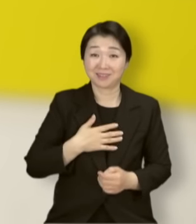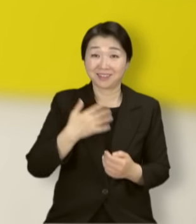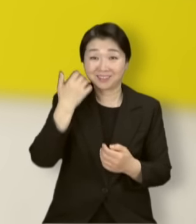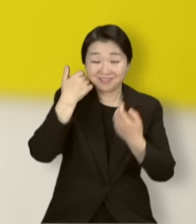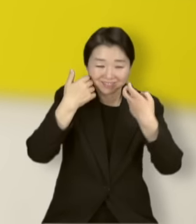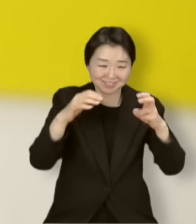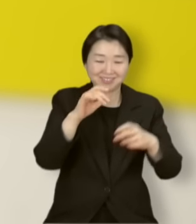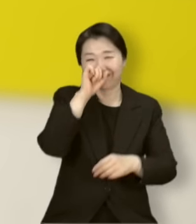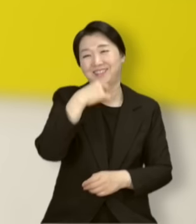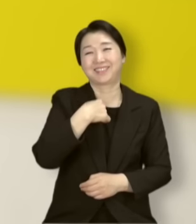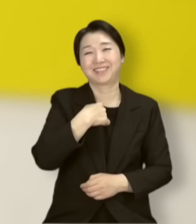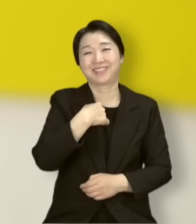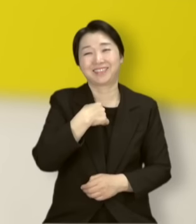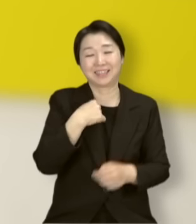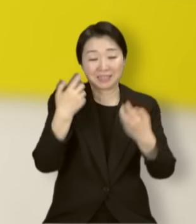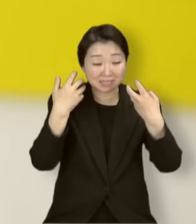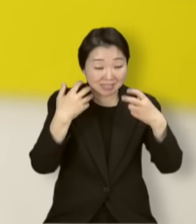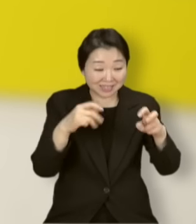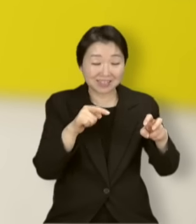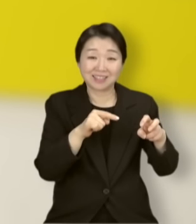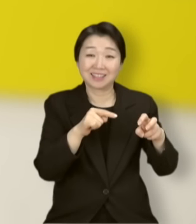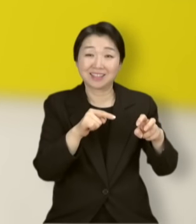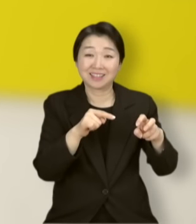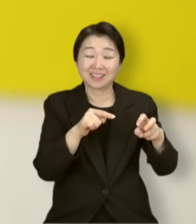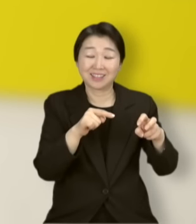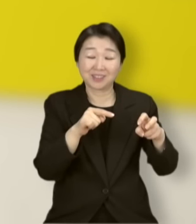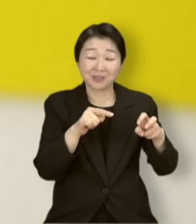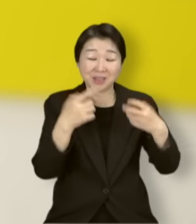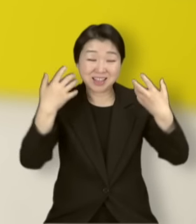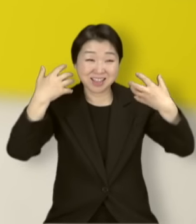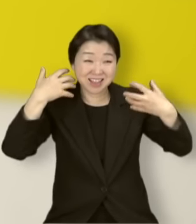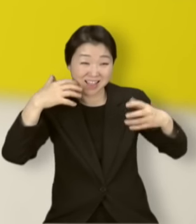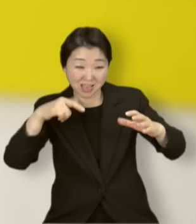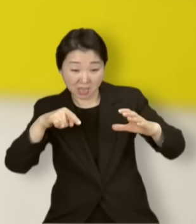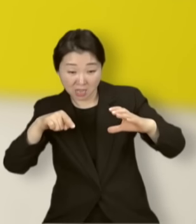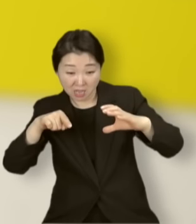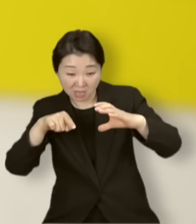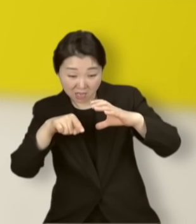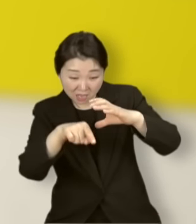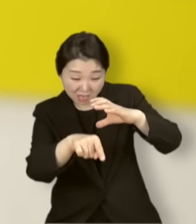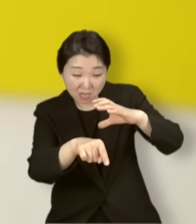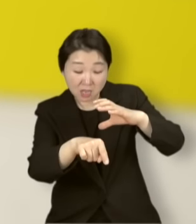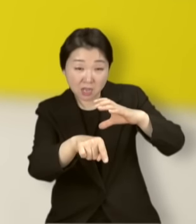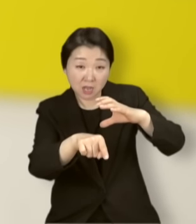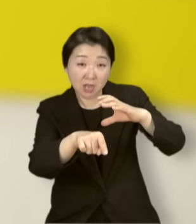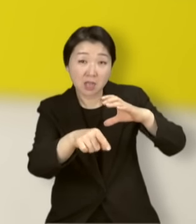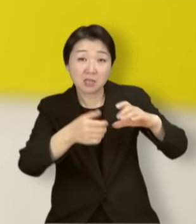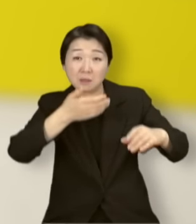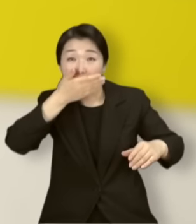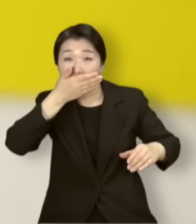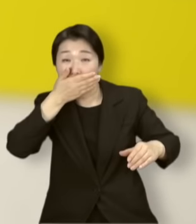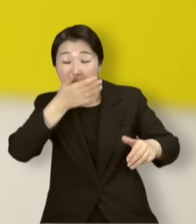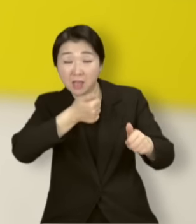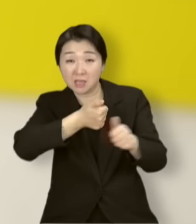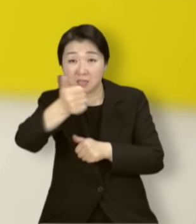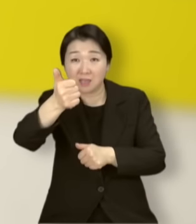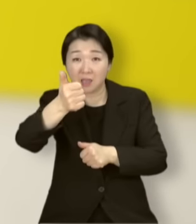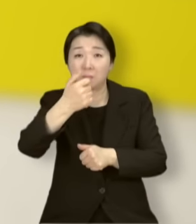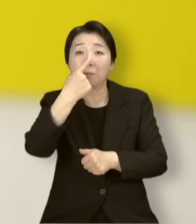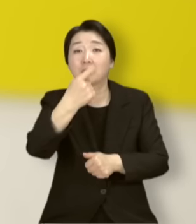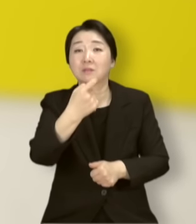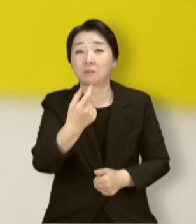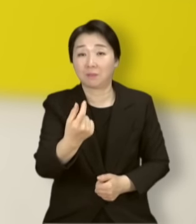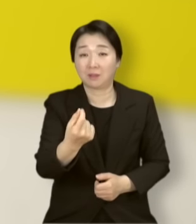저 다니엘 좋아하는데 네. 옛날엔 다니엘 사자굴 들어가서 그 사자의 입을 막아서 이기는